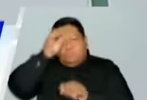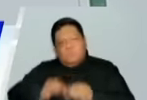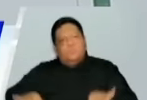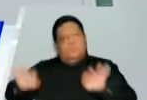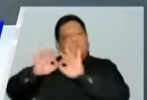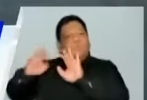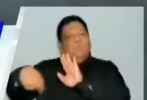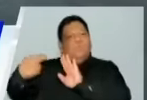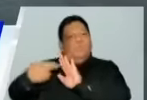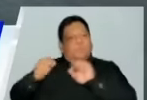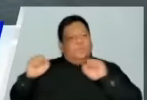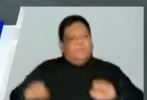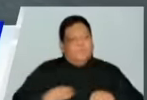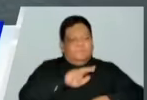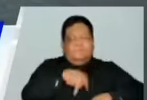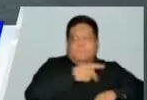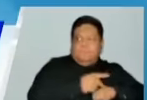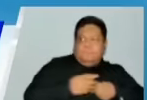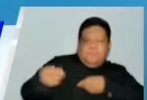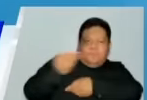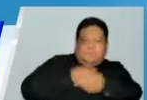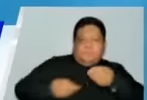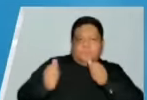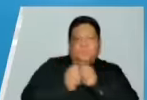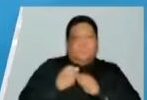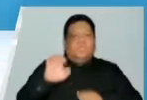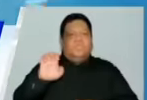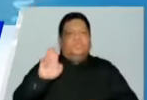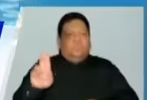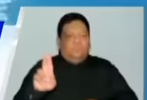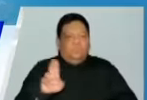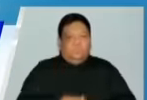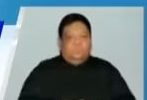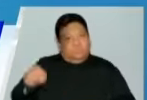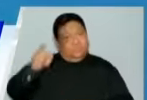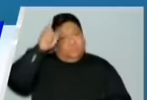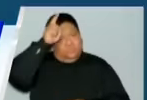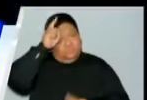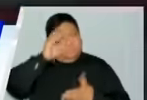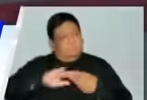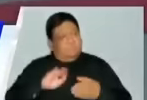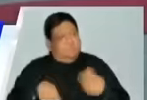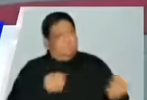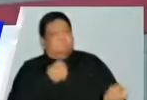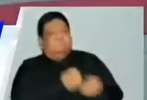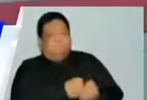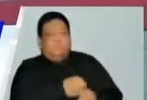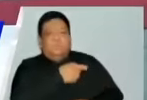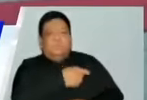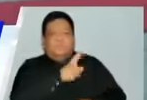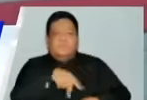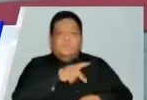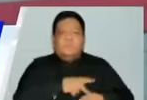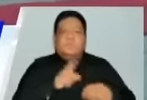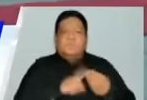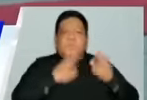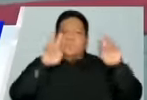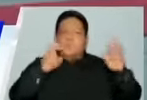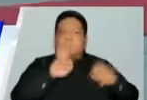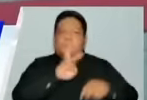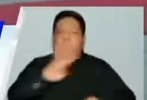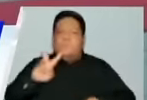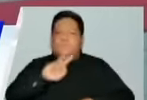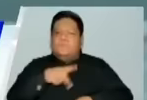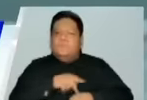Trade Agreement. Muli ring iginiit ng Germany ang kanilang suporta sa Pilipinas sa usapin ng West Philippine Sea. Mahalaga ayon sa dalawang leader ang pagsunod